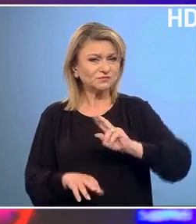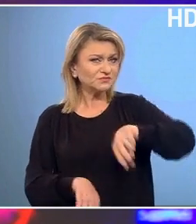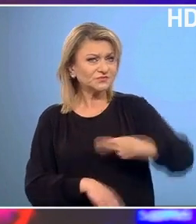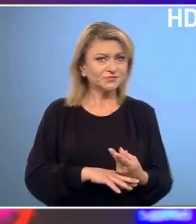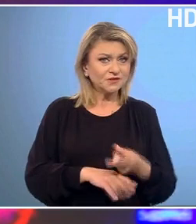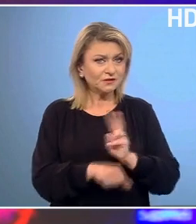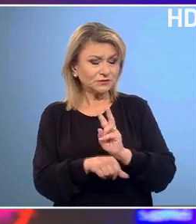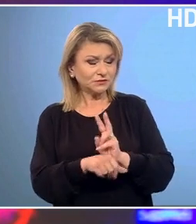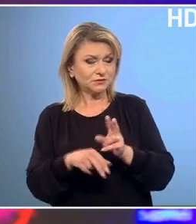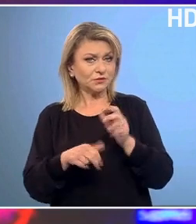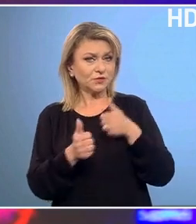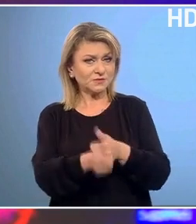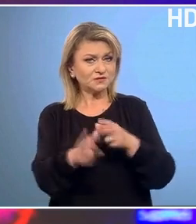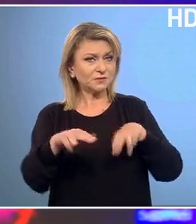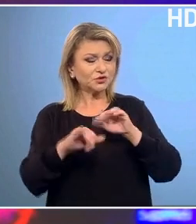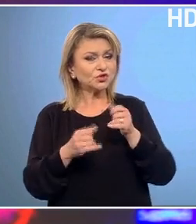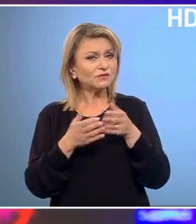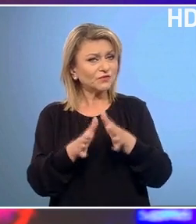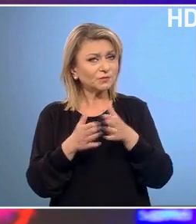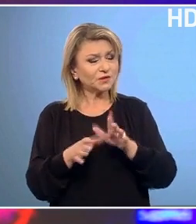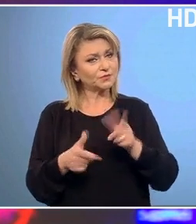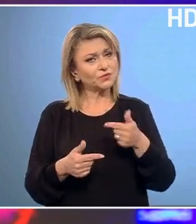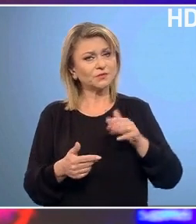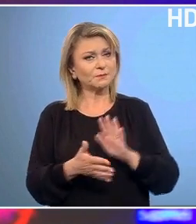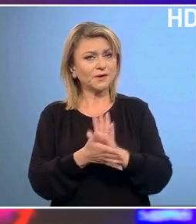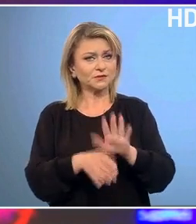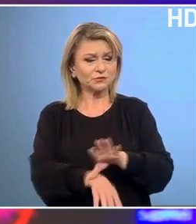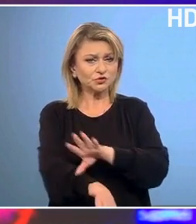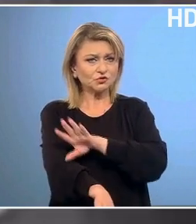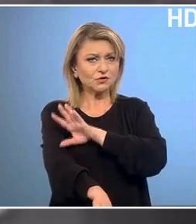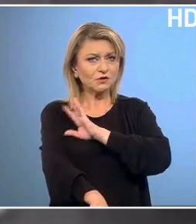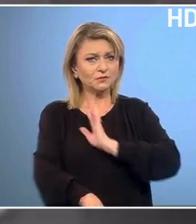răsturnat. Vă atenționez că urmează imagini, dar și informații care vă pot afecta emoțional.